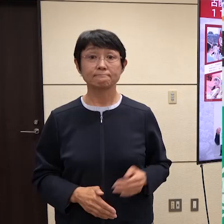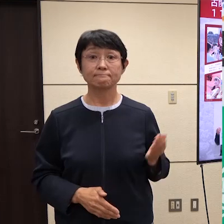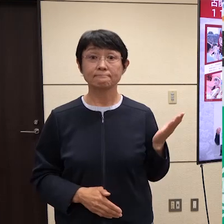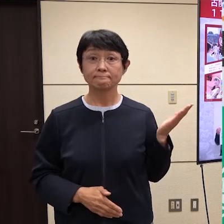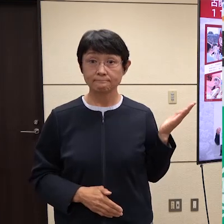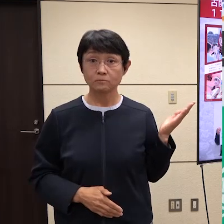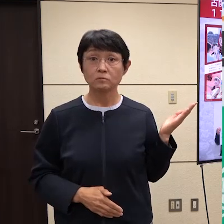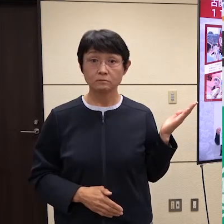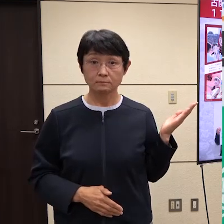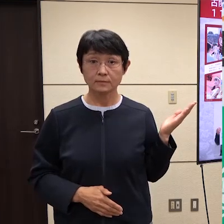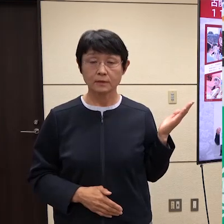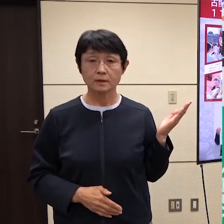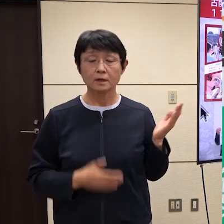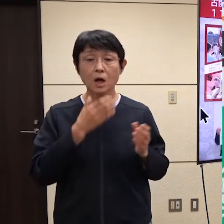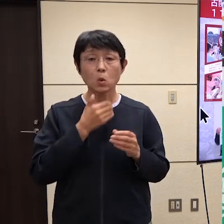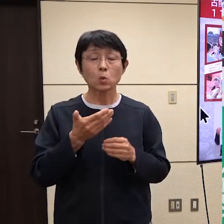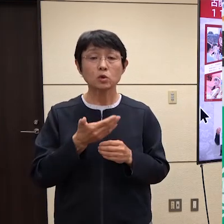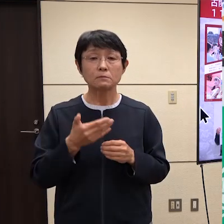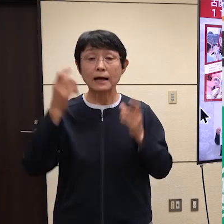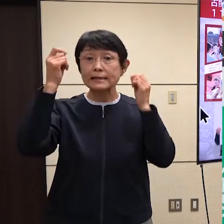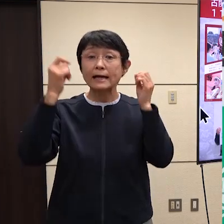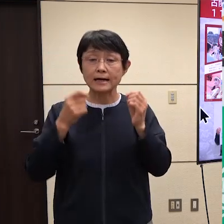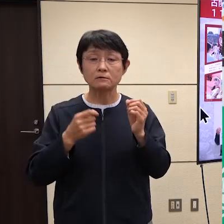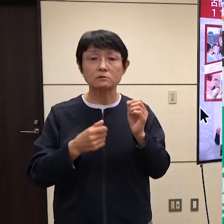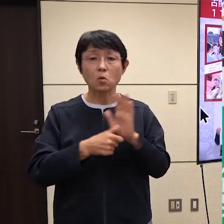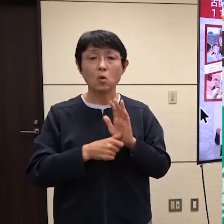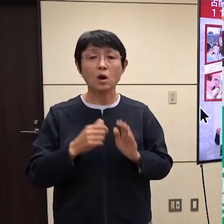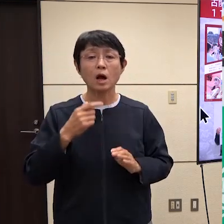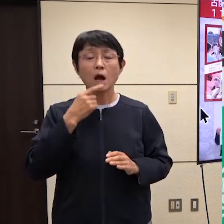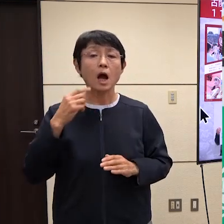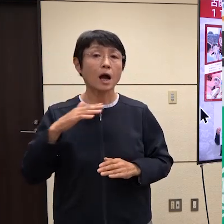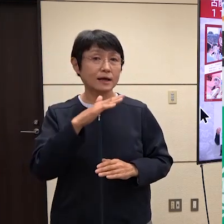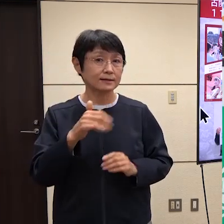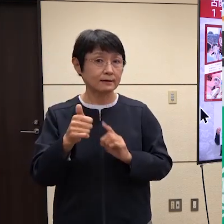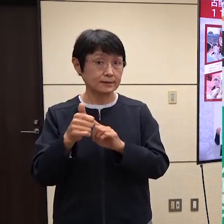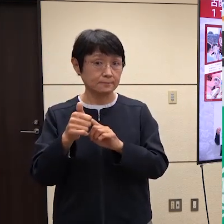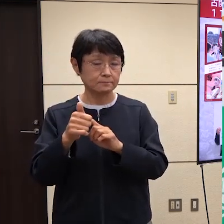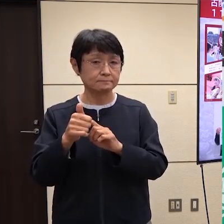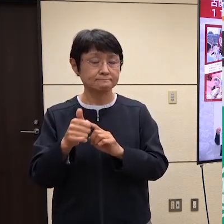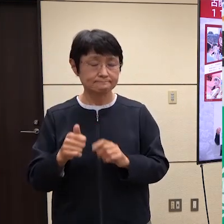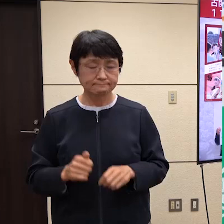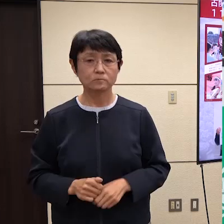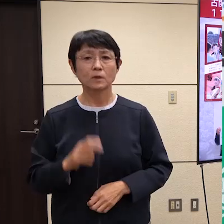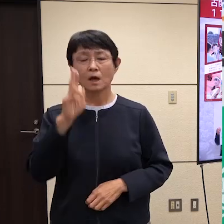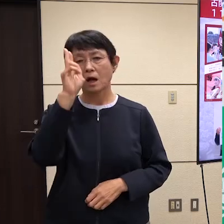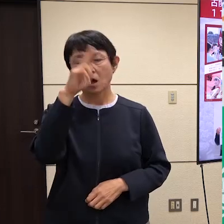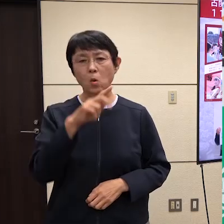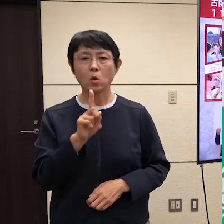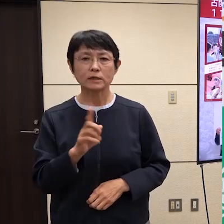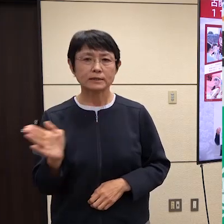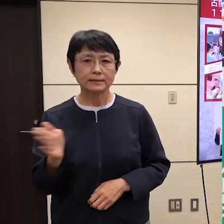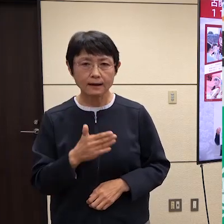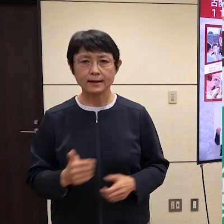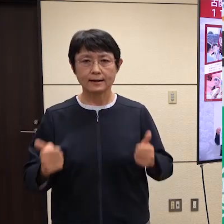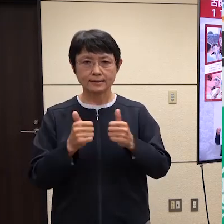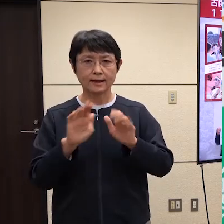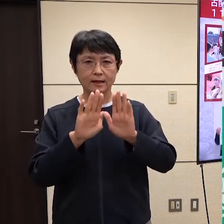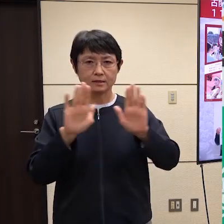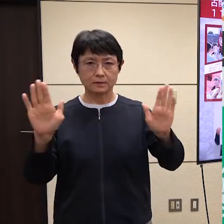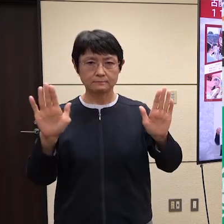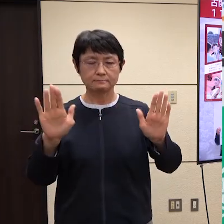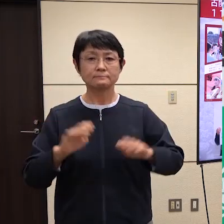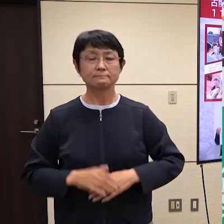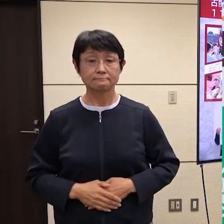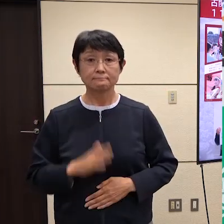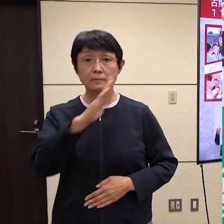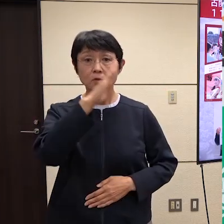映っているのが副大の赤坂さんですね。そして13時からいよいよ試合開始ということになります。まあ、